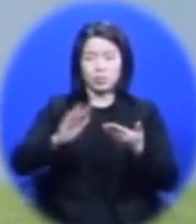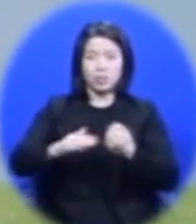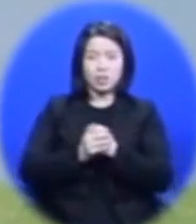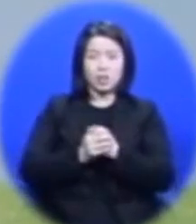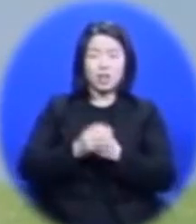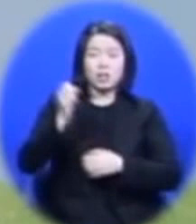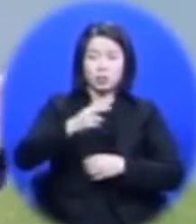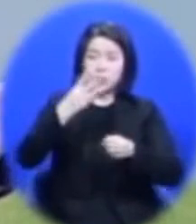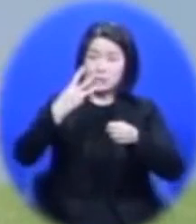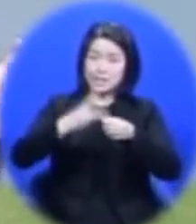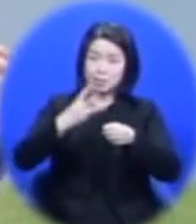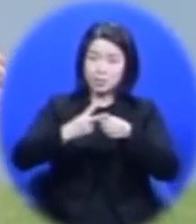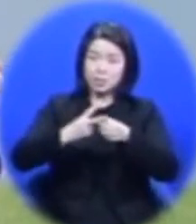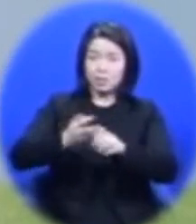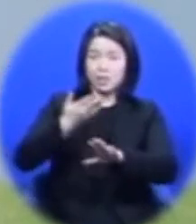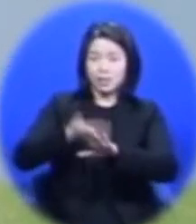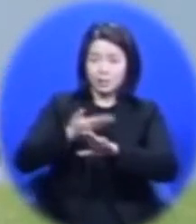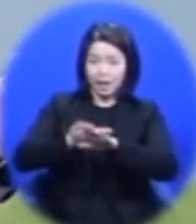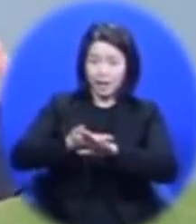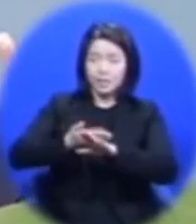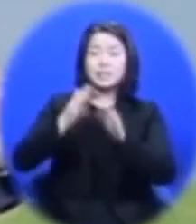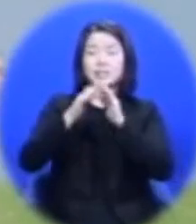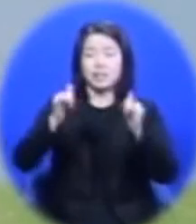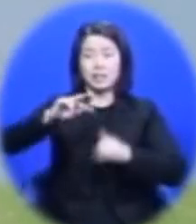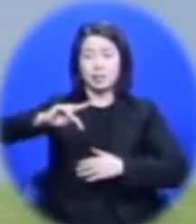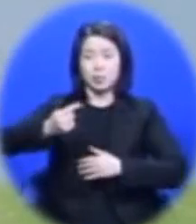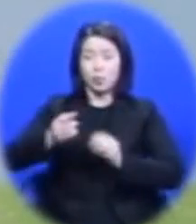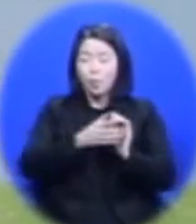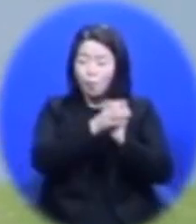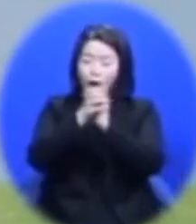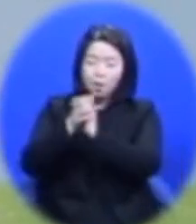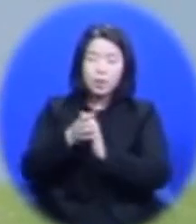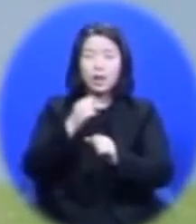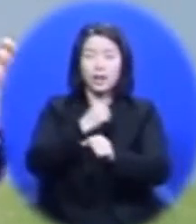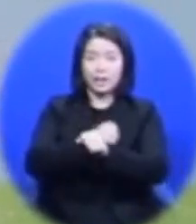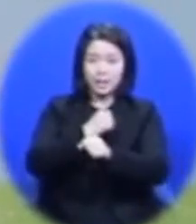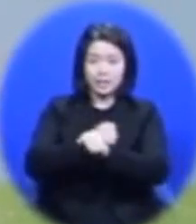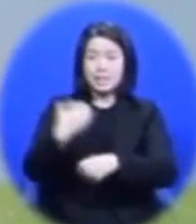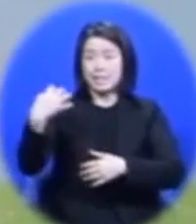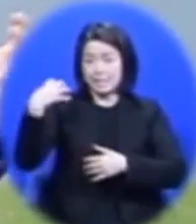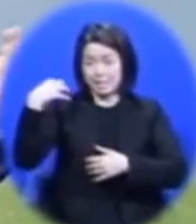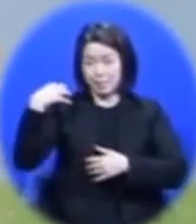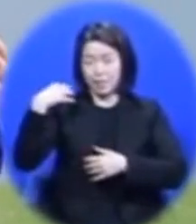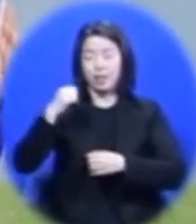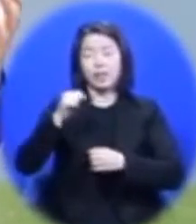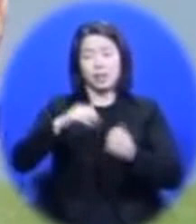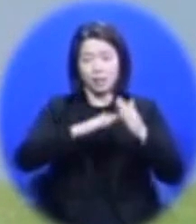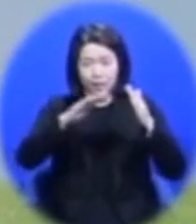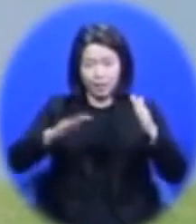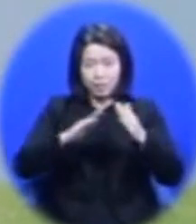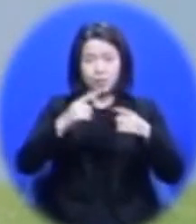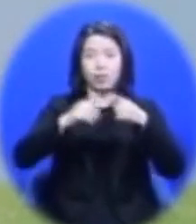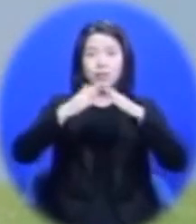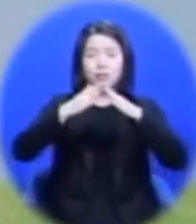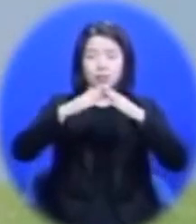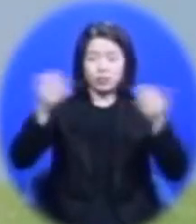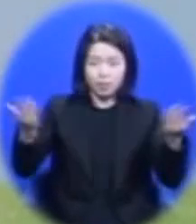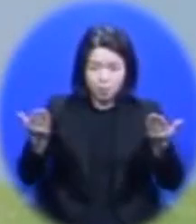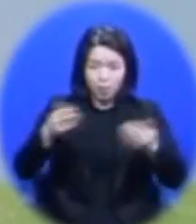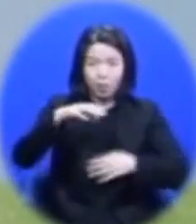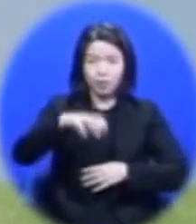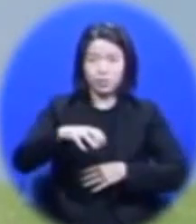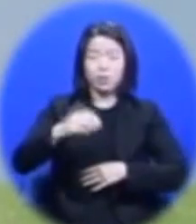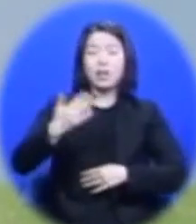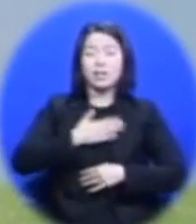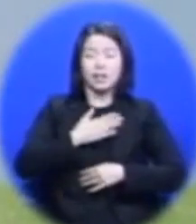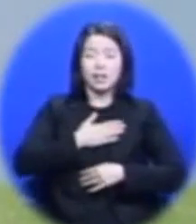세 번째는 다른 사람들도 화목하게 하는 사명을 감당하는 겁니다. 가정에서, 직장에서,